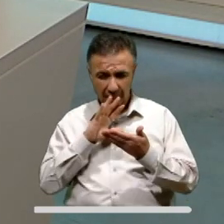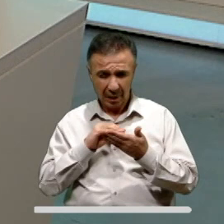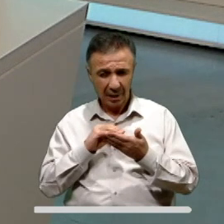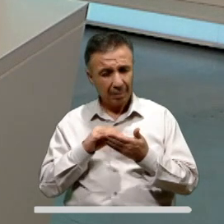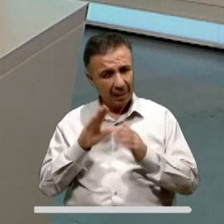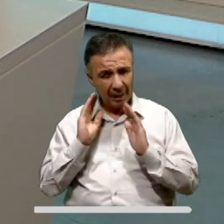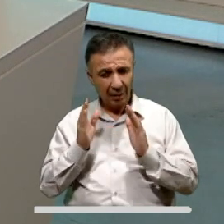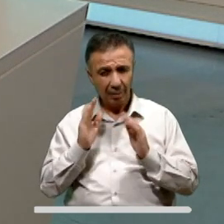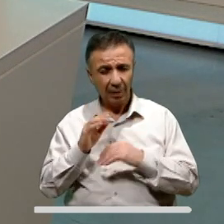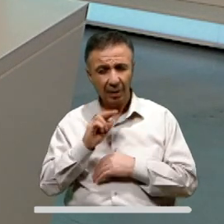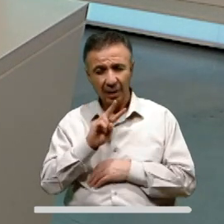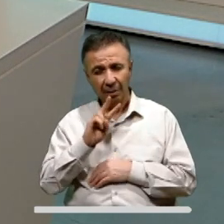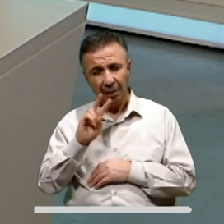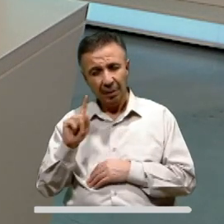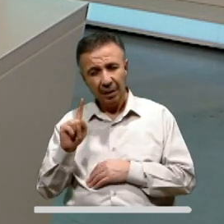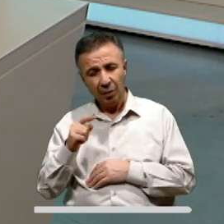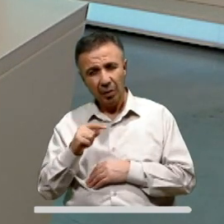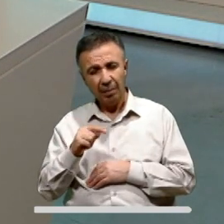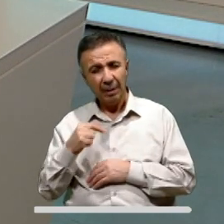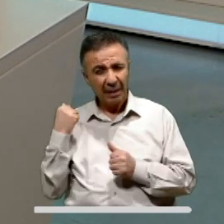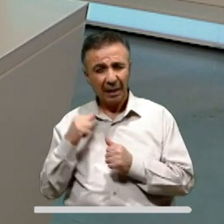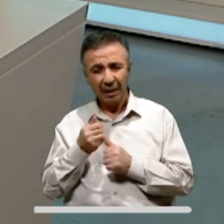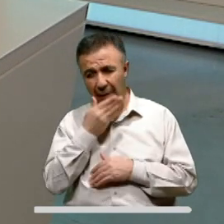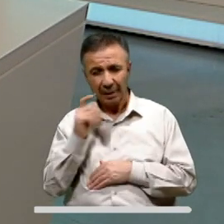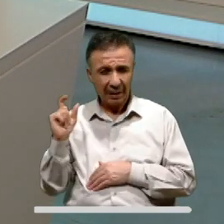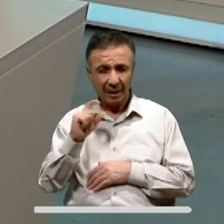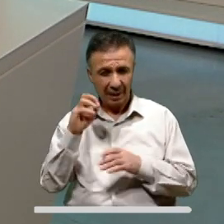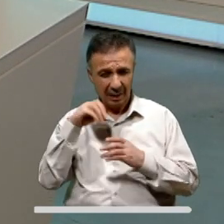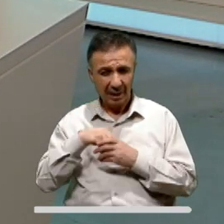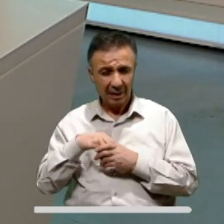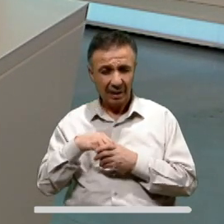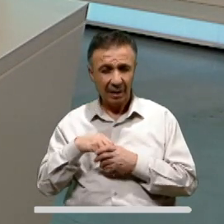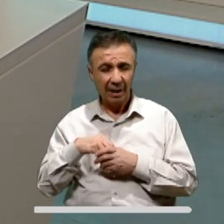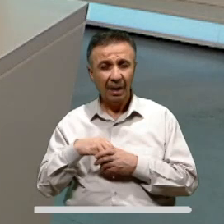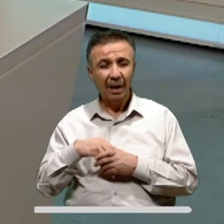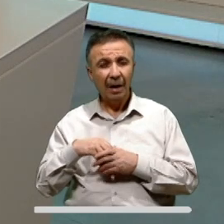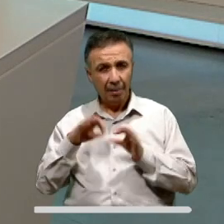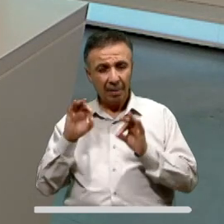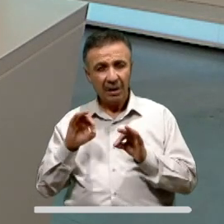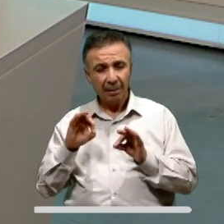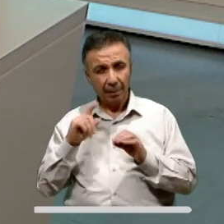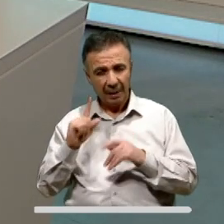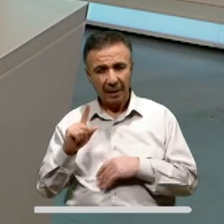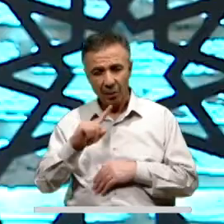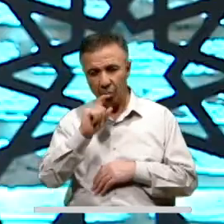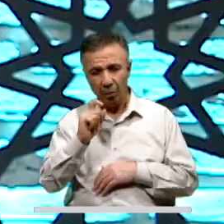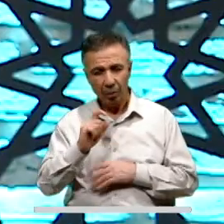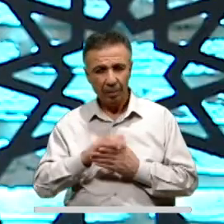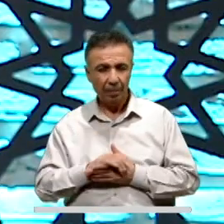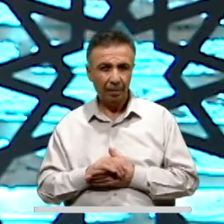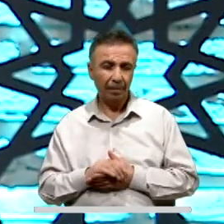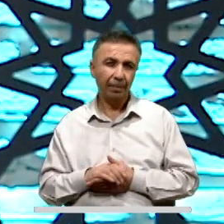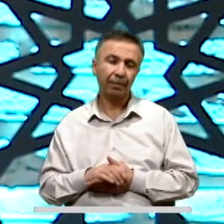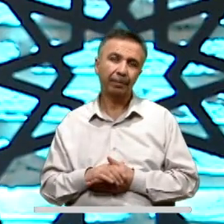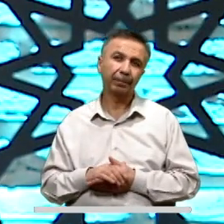yukarı 20. yüze geldim. Tekrar Ramazan için baştan başlamam gerekiyor mu peşinden, yoksa onu bitip tekrar başlayayım? Peki.